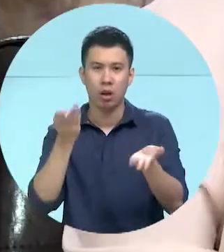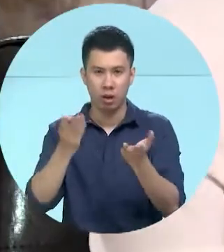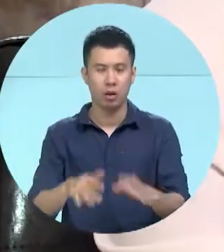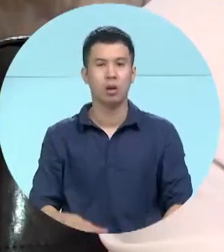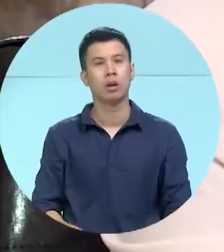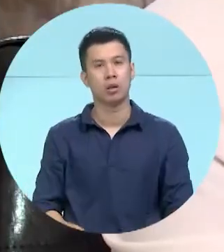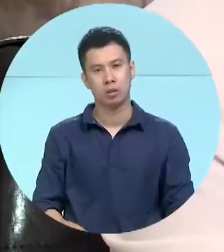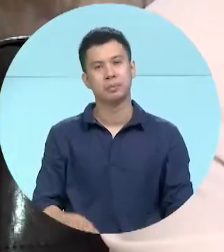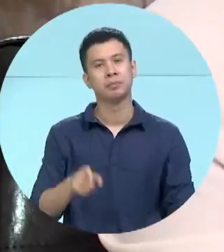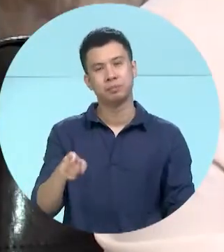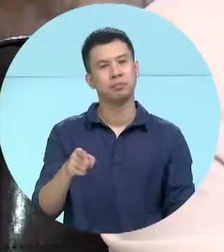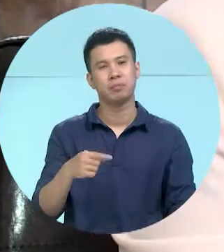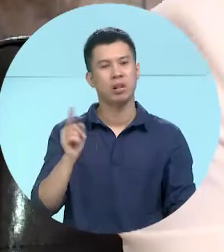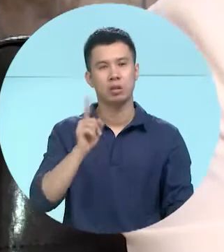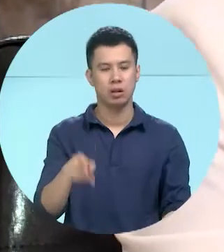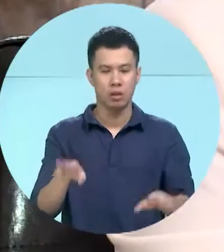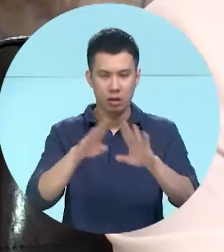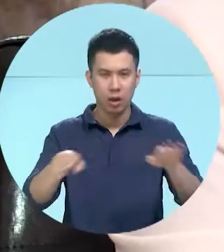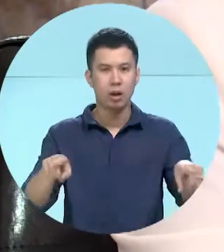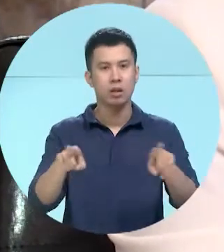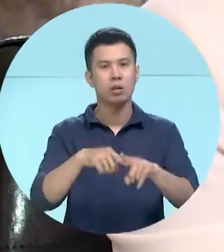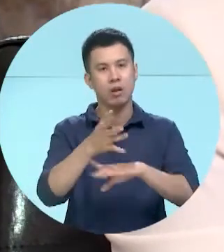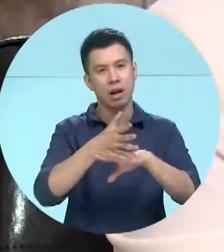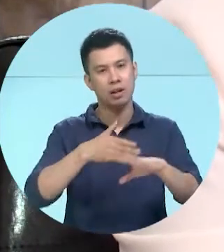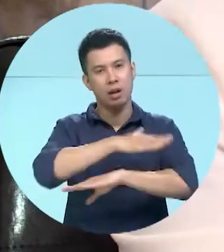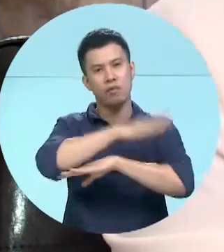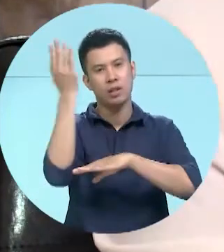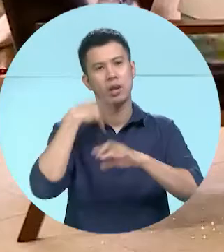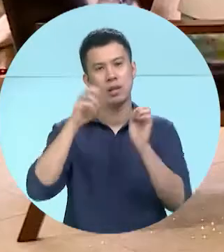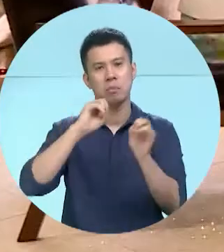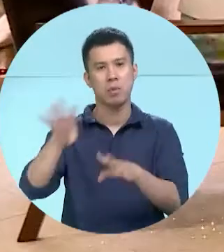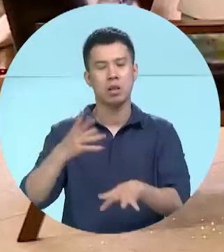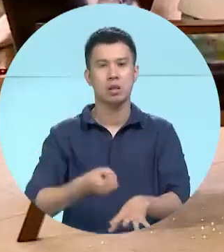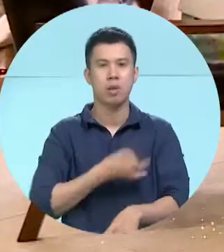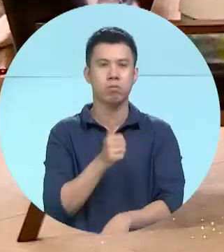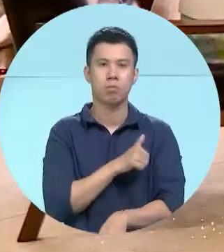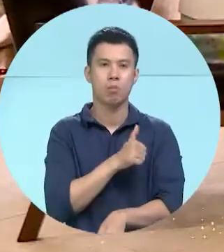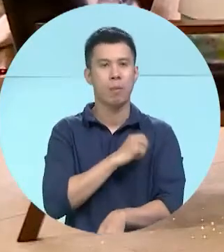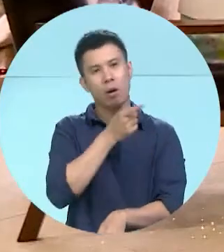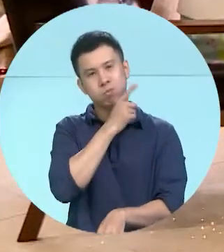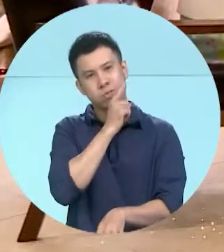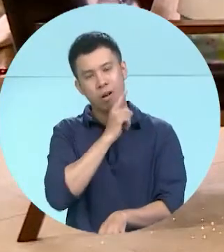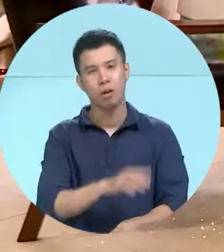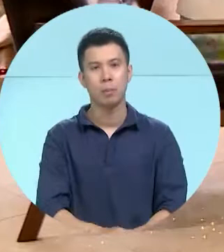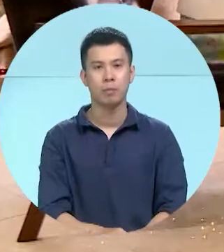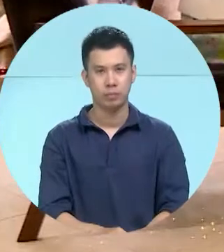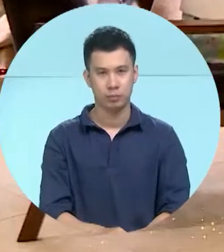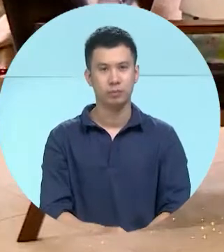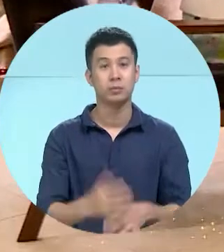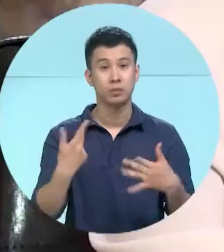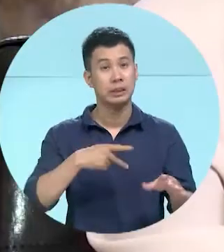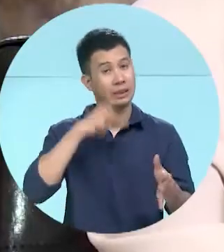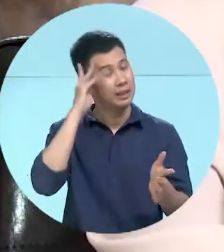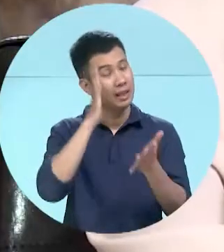around them, so they try to hold them in their hand, control their life, and do not let them go out to live